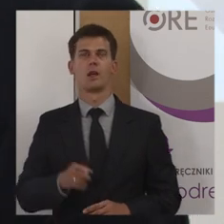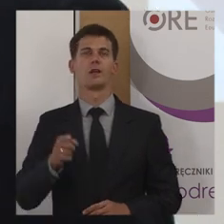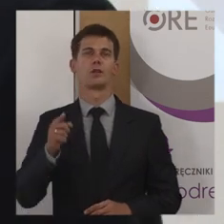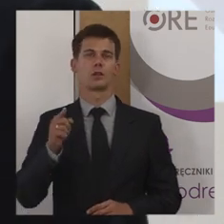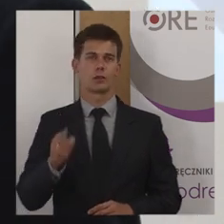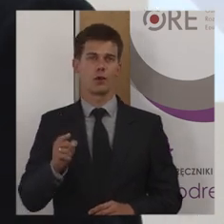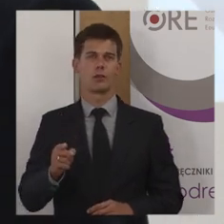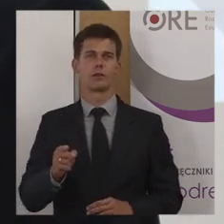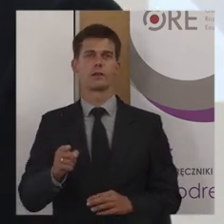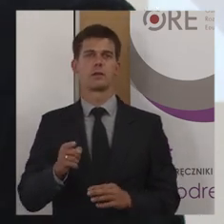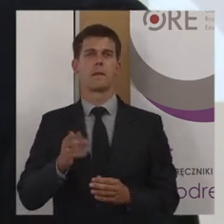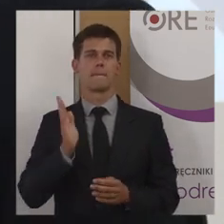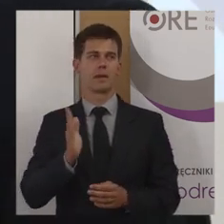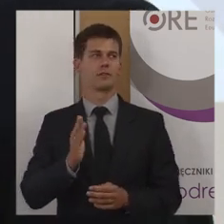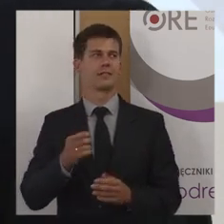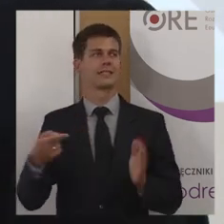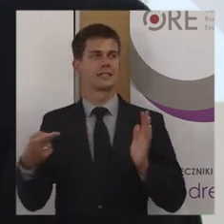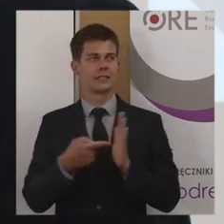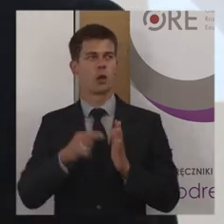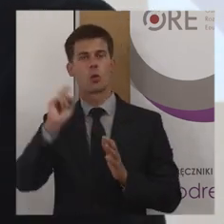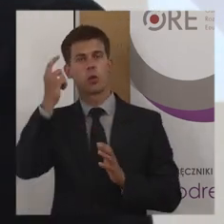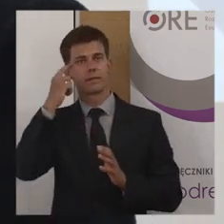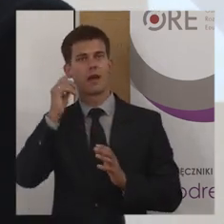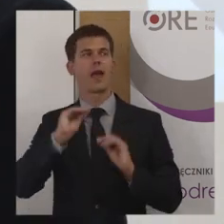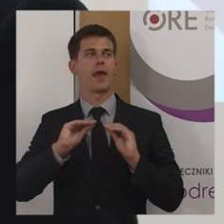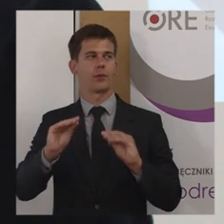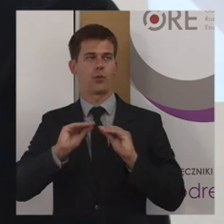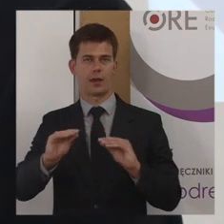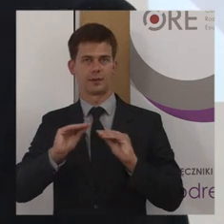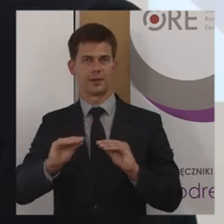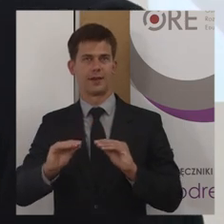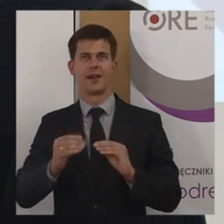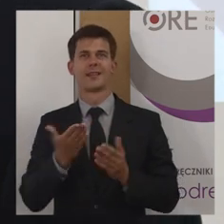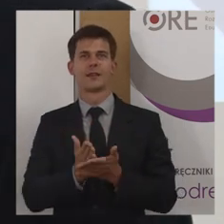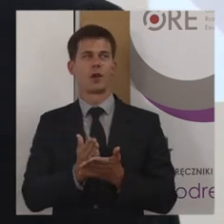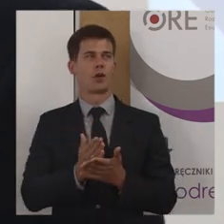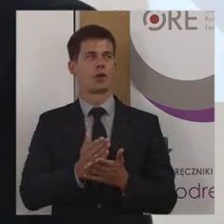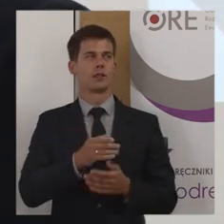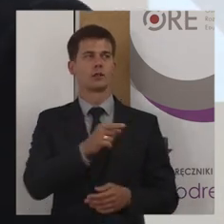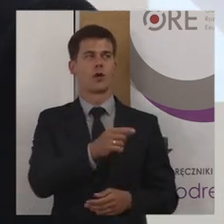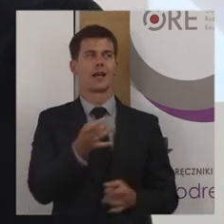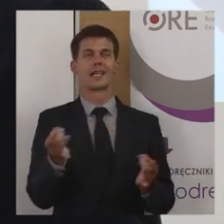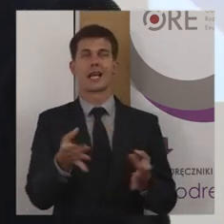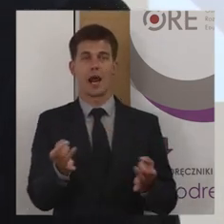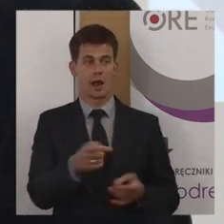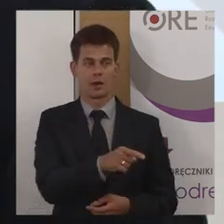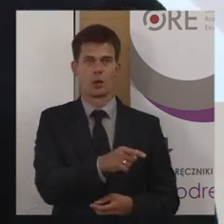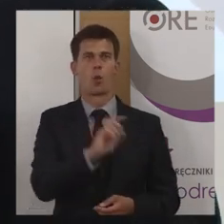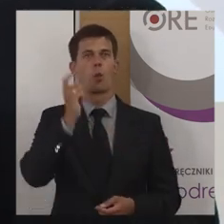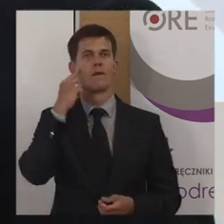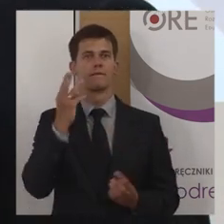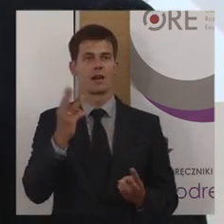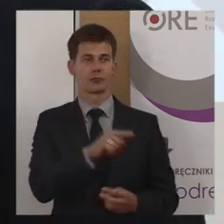pozwoli spełnić pewien cel edukacyjny. Bo celem nie jest udostępnienie tej gry, tylko celem jest nauczenie dzieci matematyki,